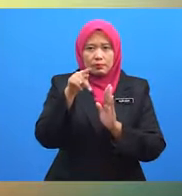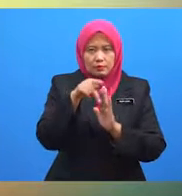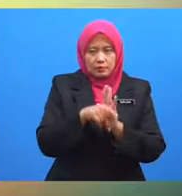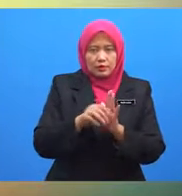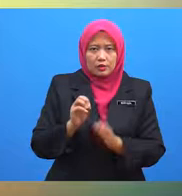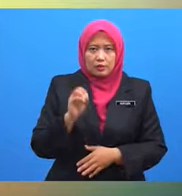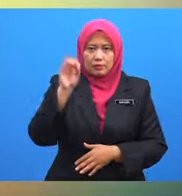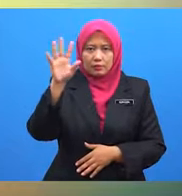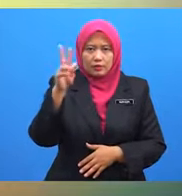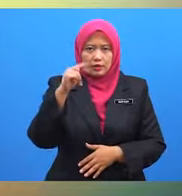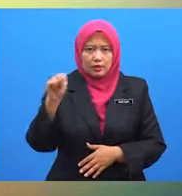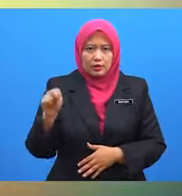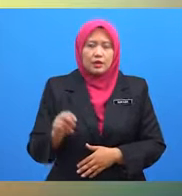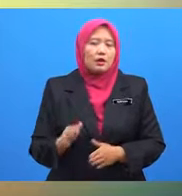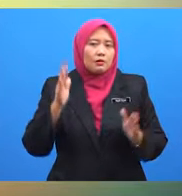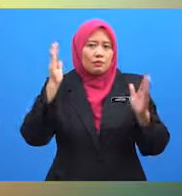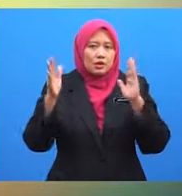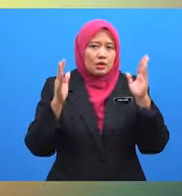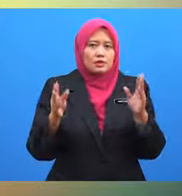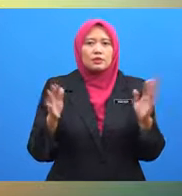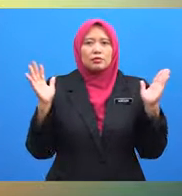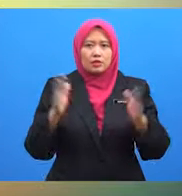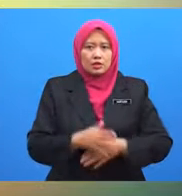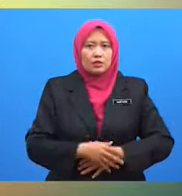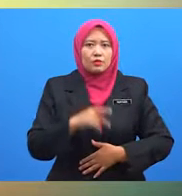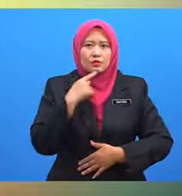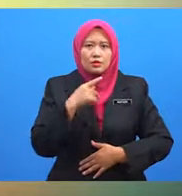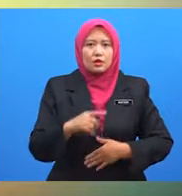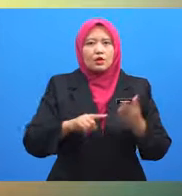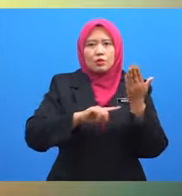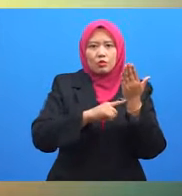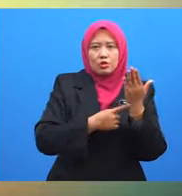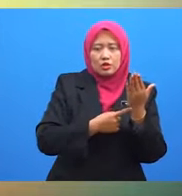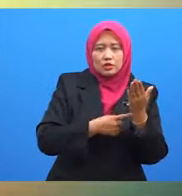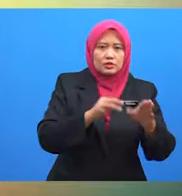Melayu kuno bermula pada zaman Kerajaan Sriwijaya.